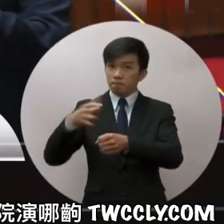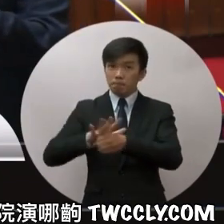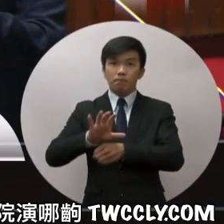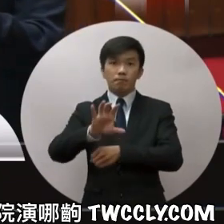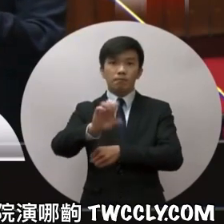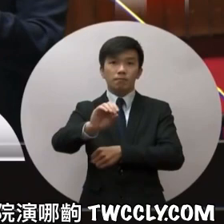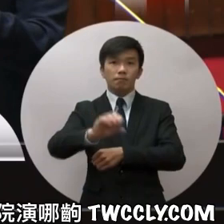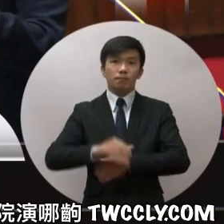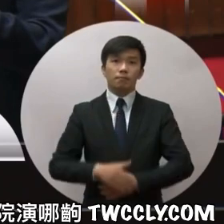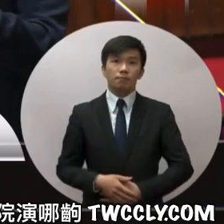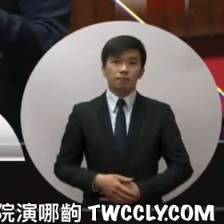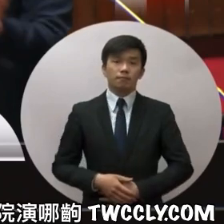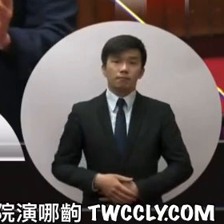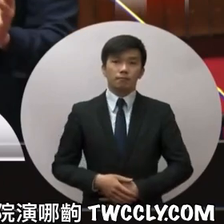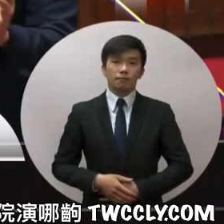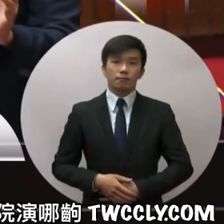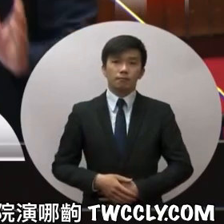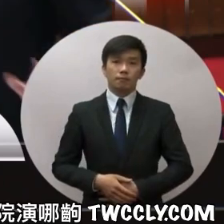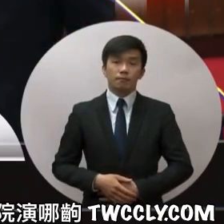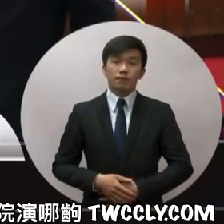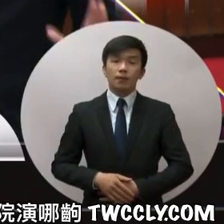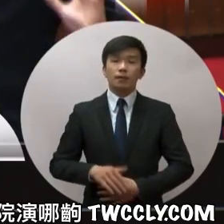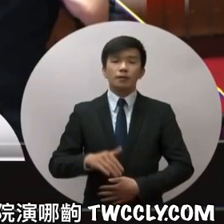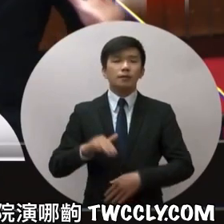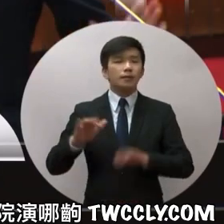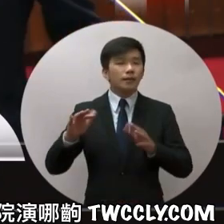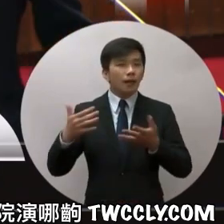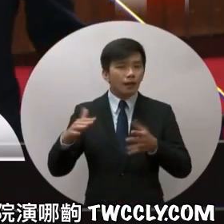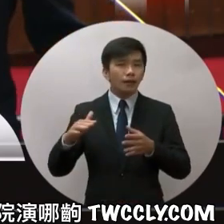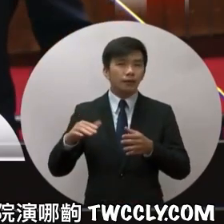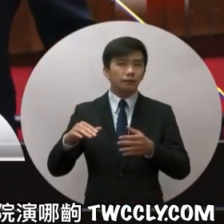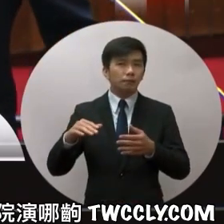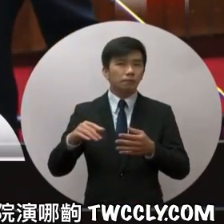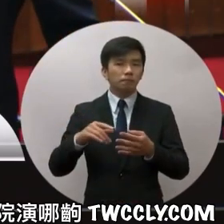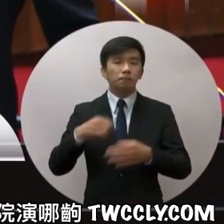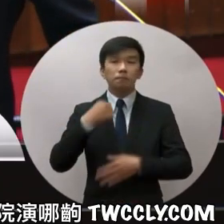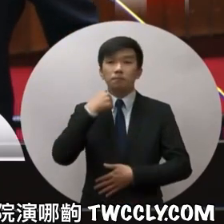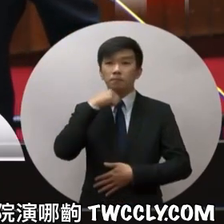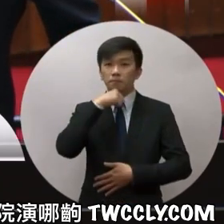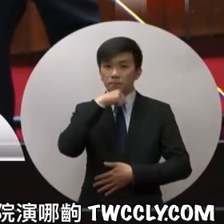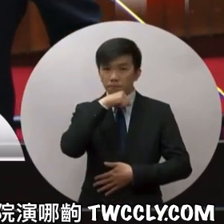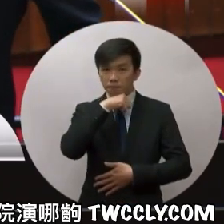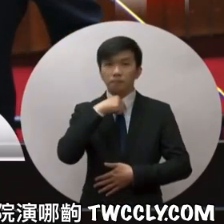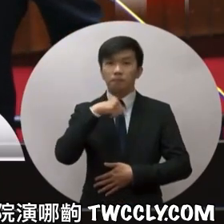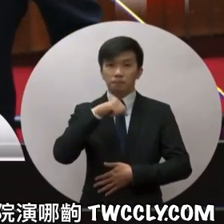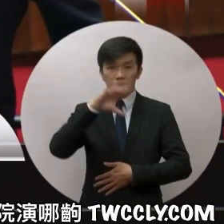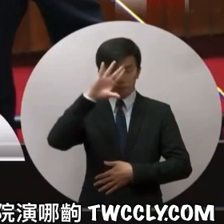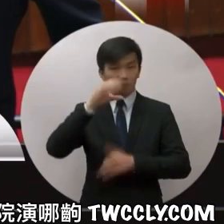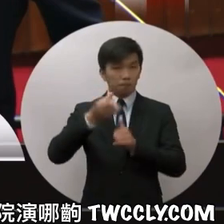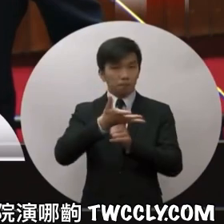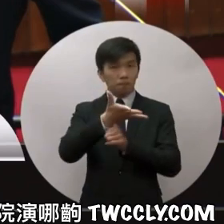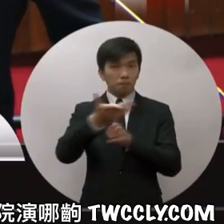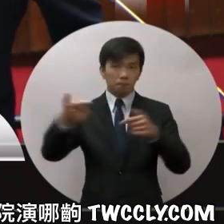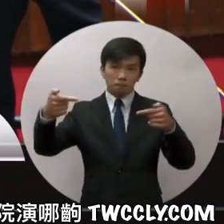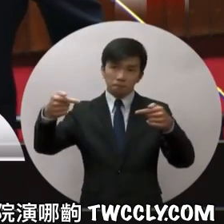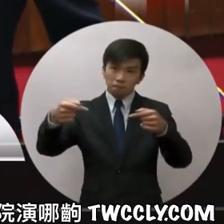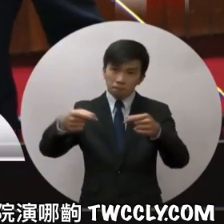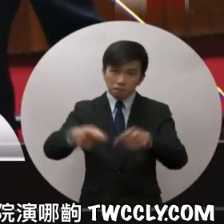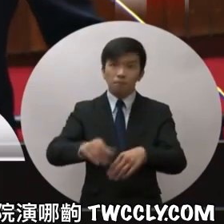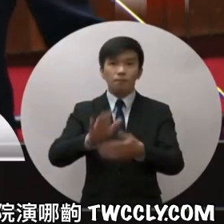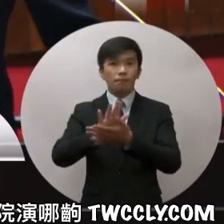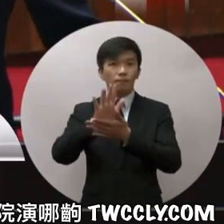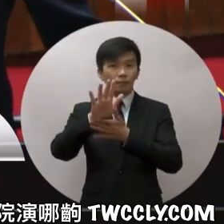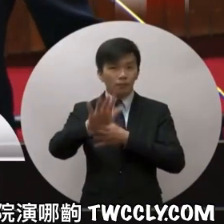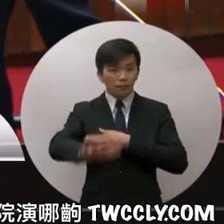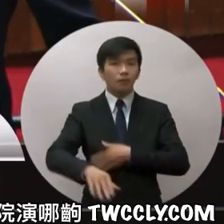沒有繼續再進行那預計這個整個台灣的疫情比較舒緩以後什麼時候